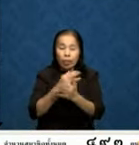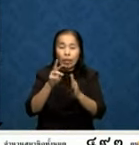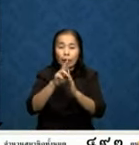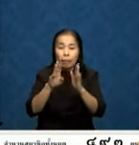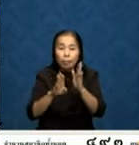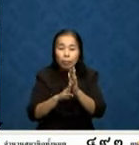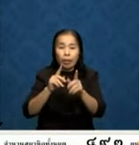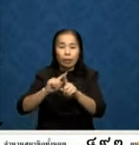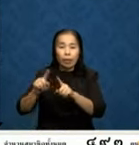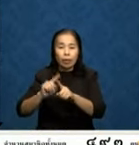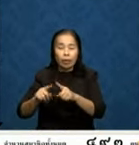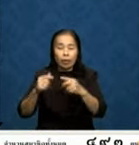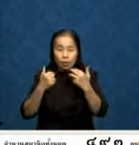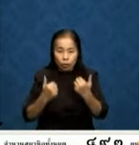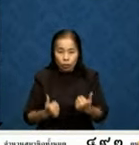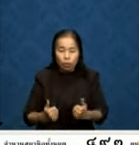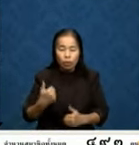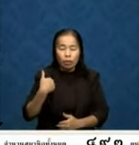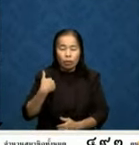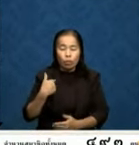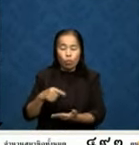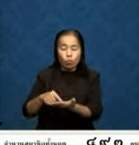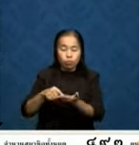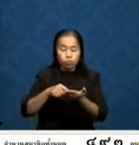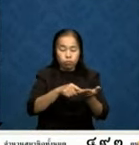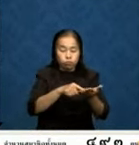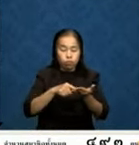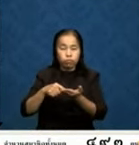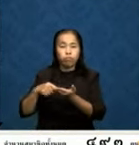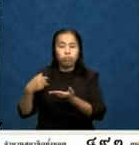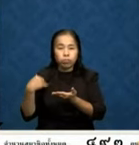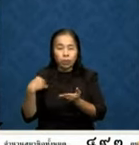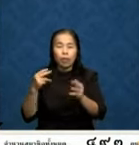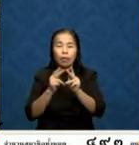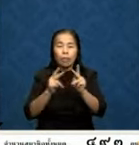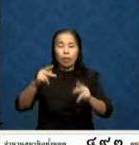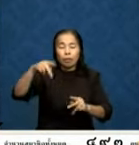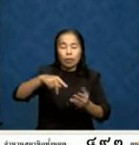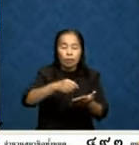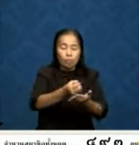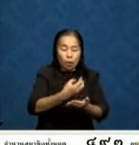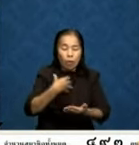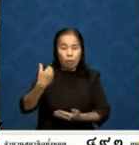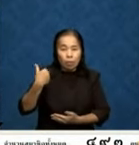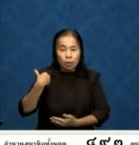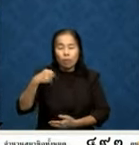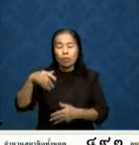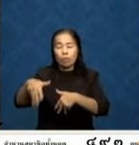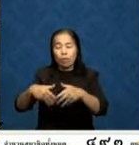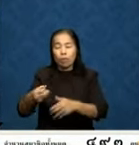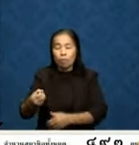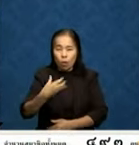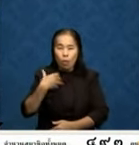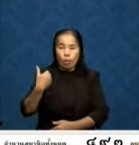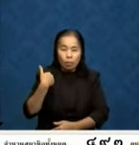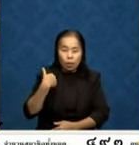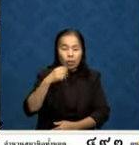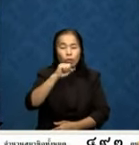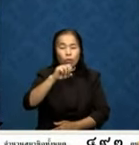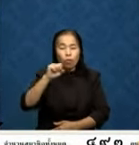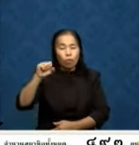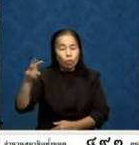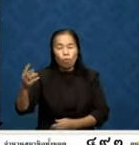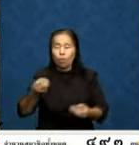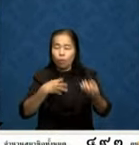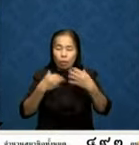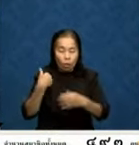กพ.ได้รับข้อเสนอจากหลายที่นะครับทั้งกรรมธิการพลังงานส.ส.ส.ว.นะครับและประชาชนด้วยนะครับให้มีการปรับปรุงคุณสม